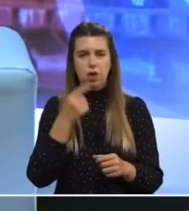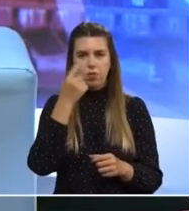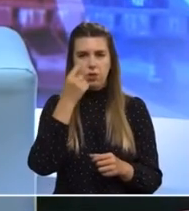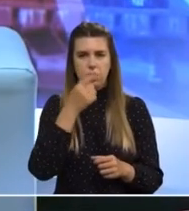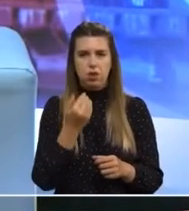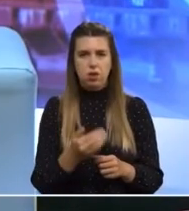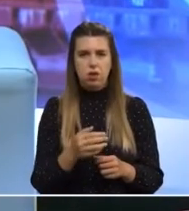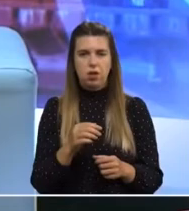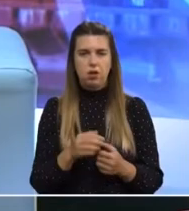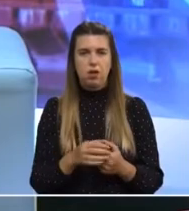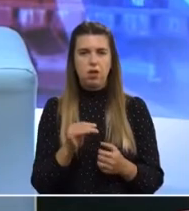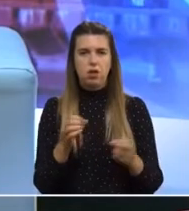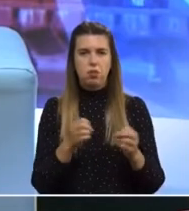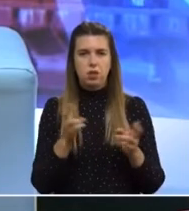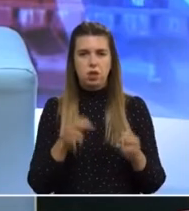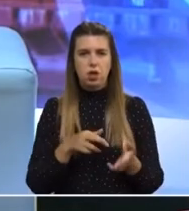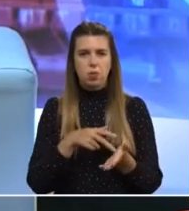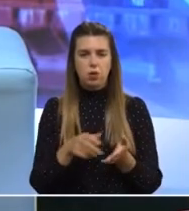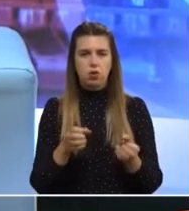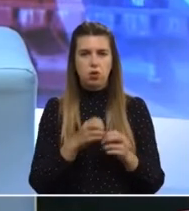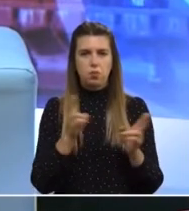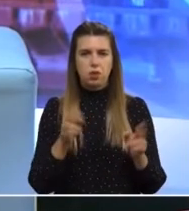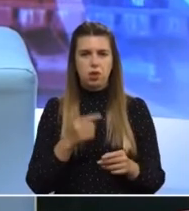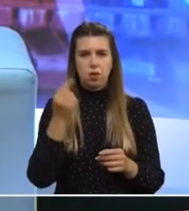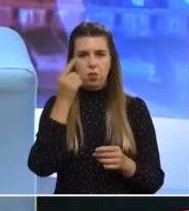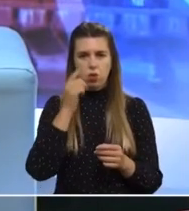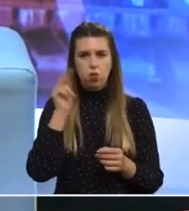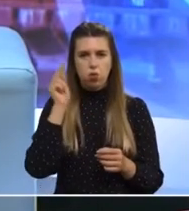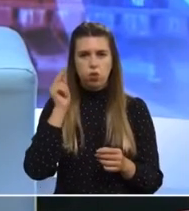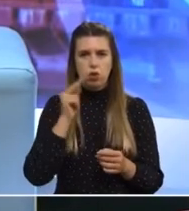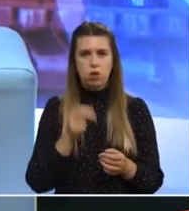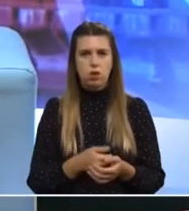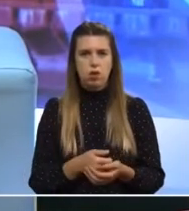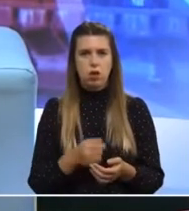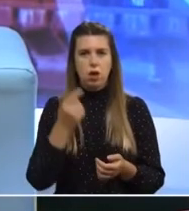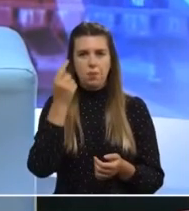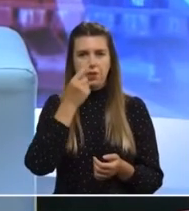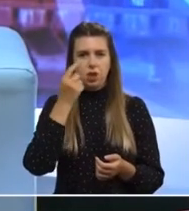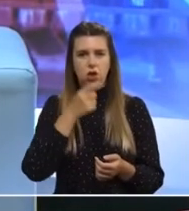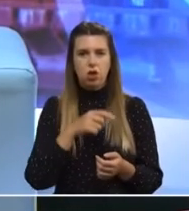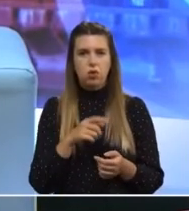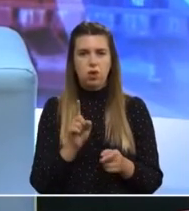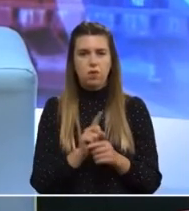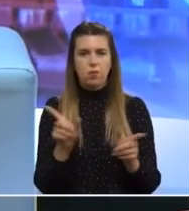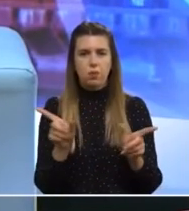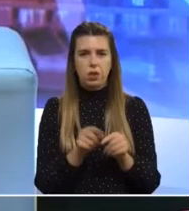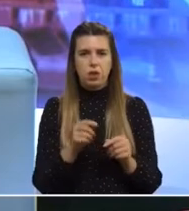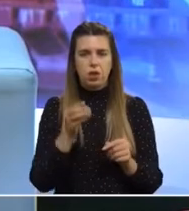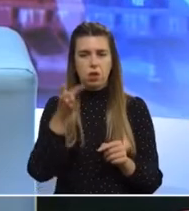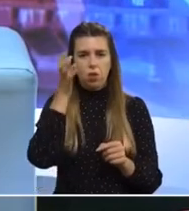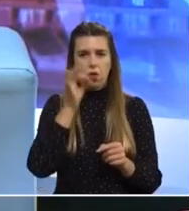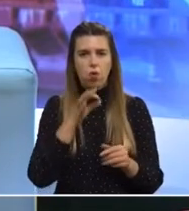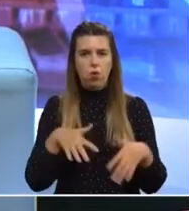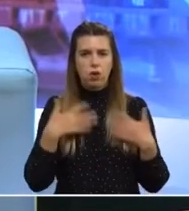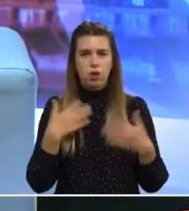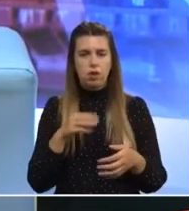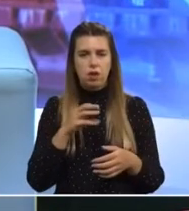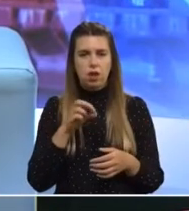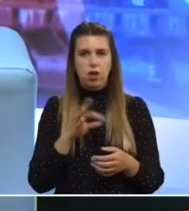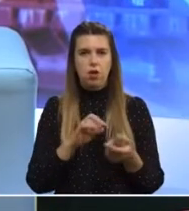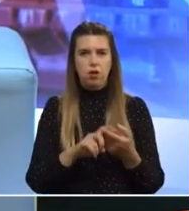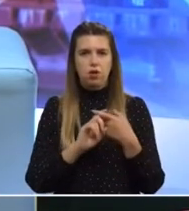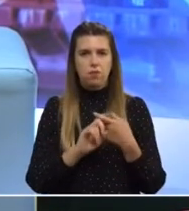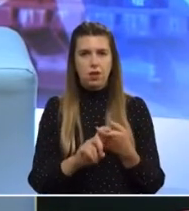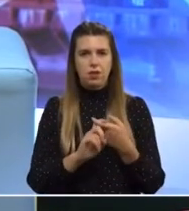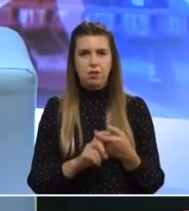образованию я психокинезиолог. И специально пошел в психокинезиологию, потому что психология и кинезиология – это наука о теле, да, то